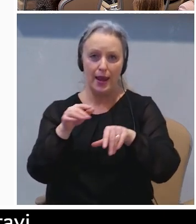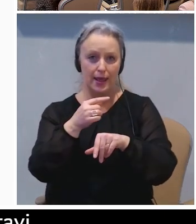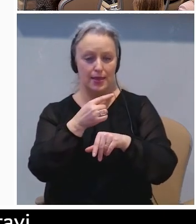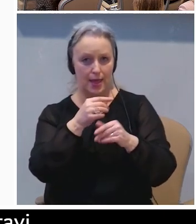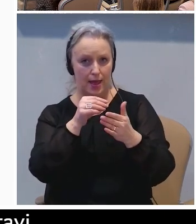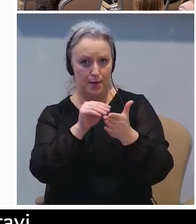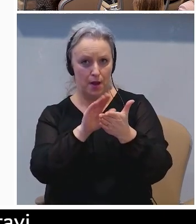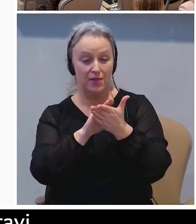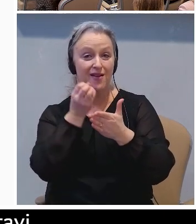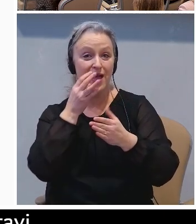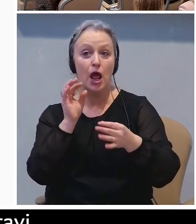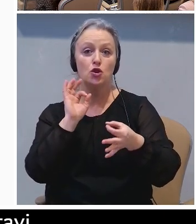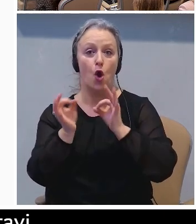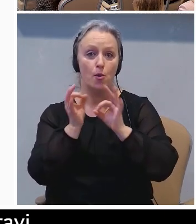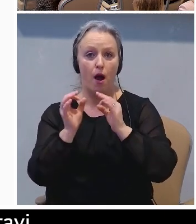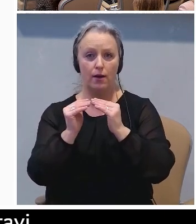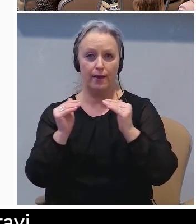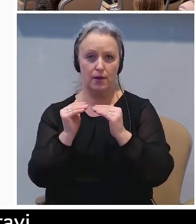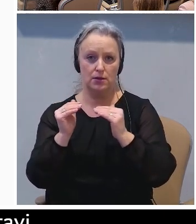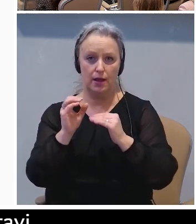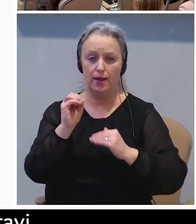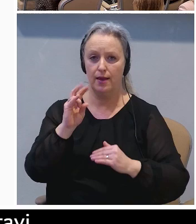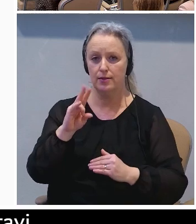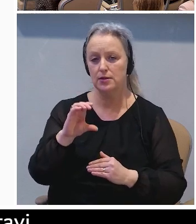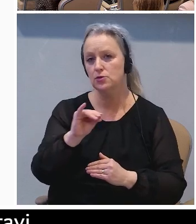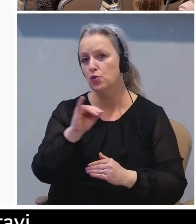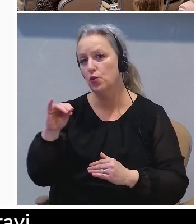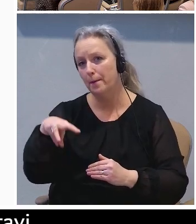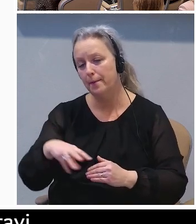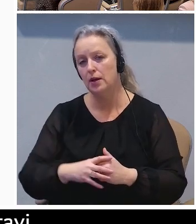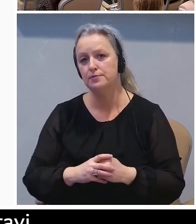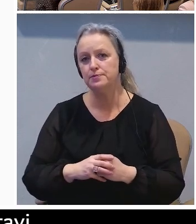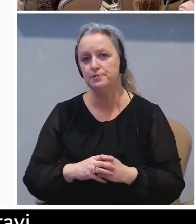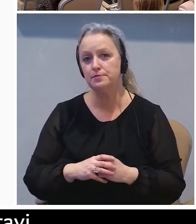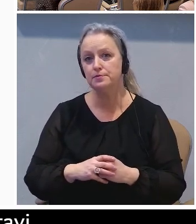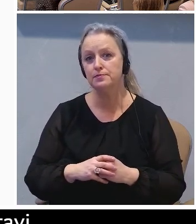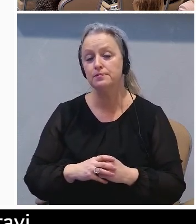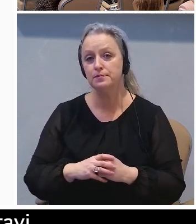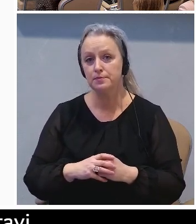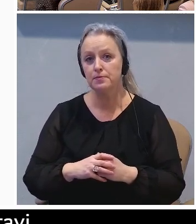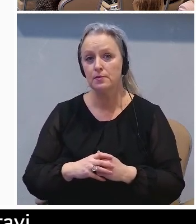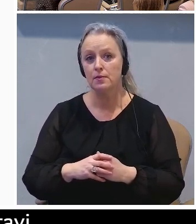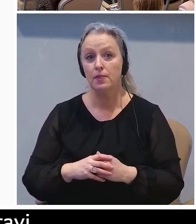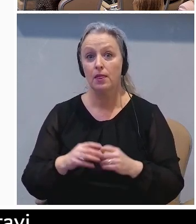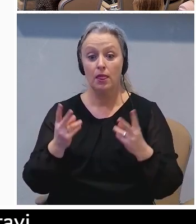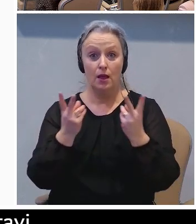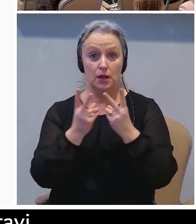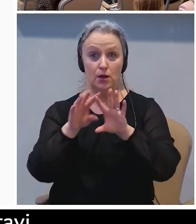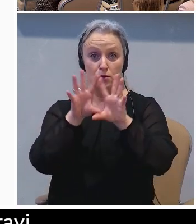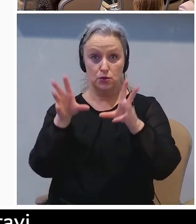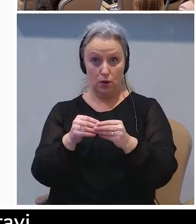on And tähistatud this vere is what a normaalne ensüümi transplant tase. from a normal donor can deliver. Seda võib, sellise tulemuse võib